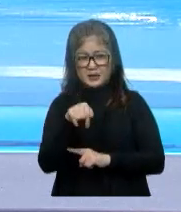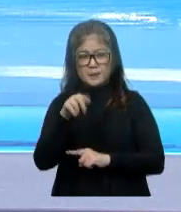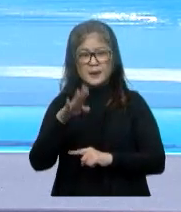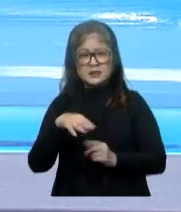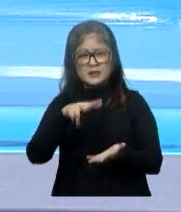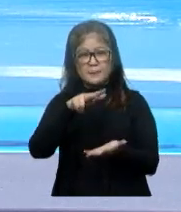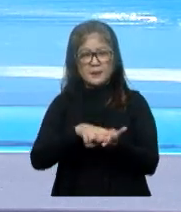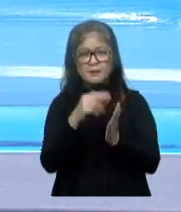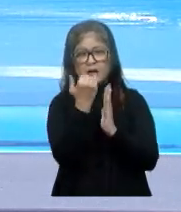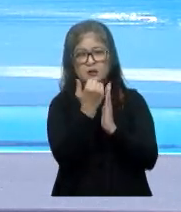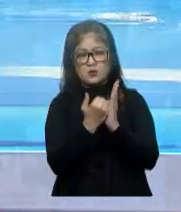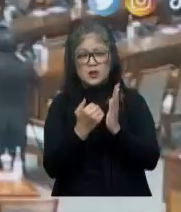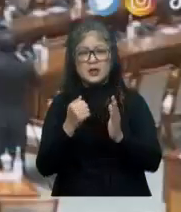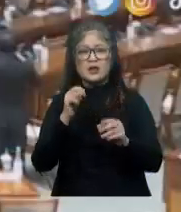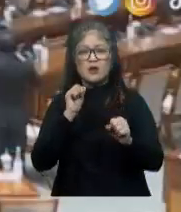kesehatan